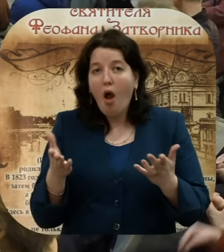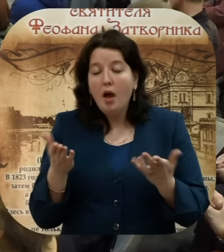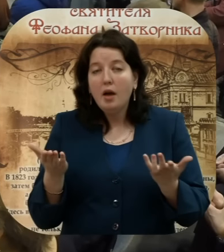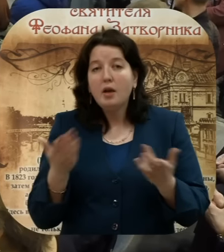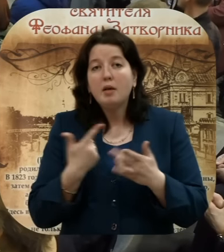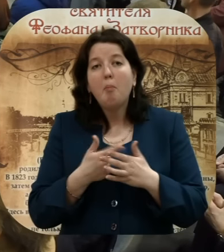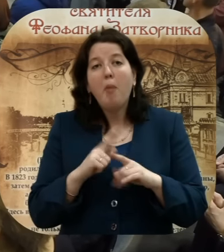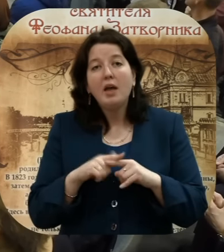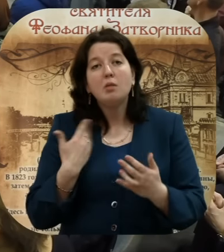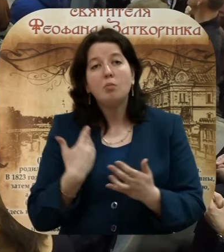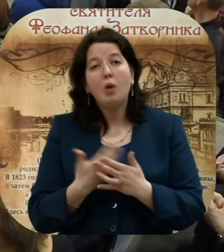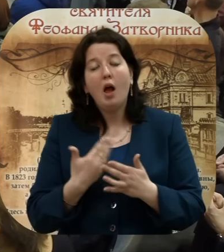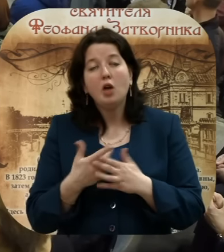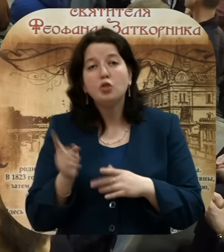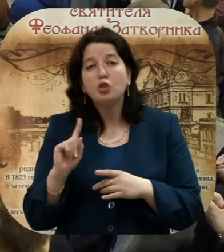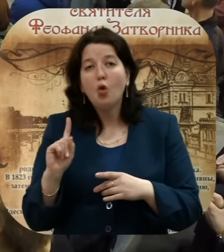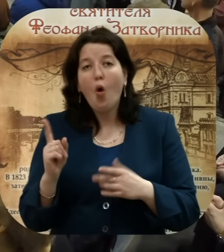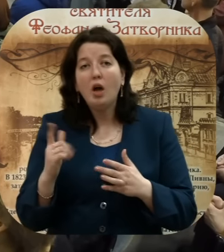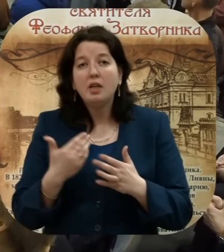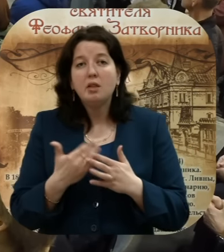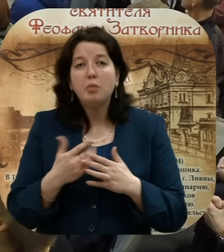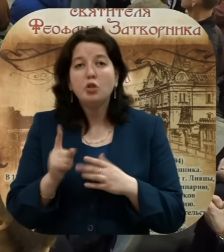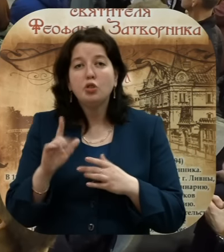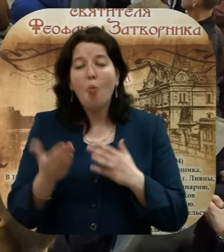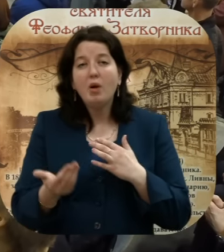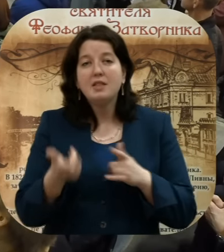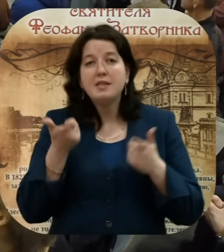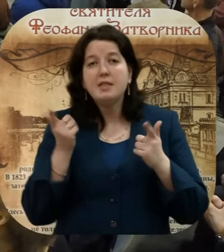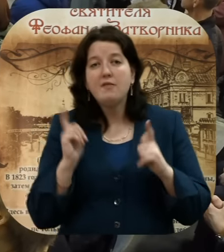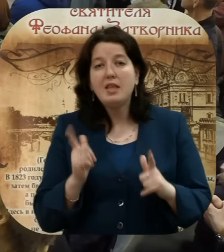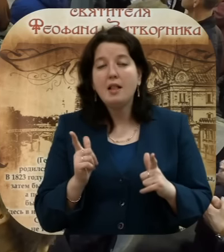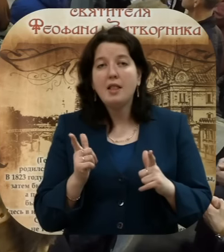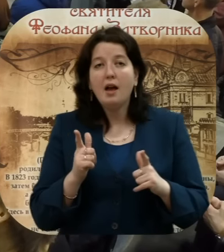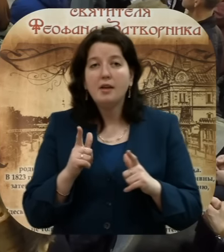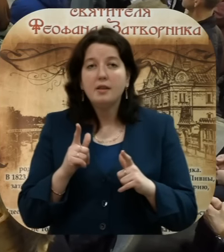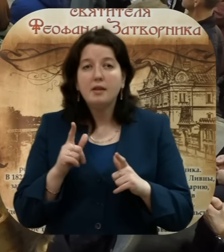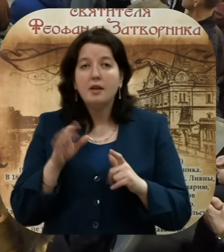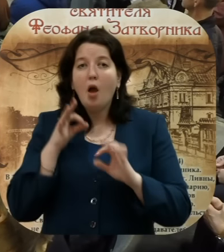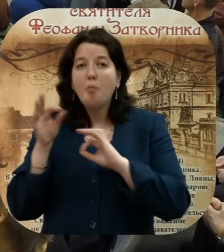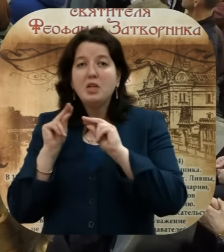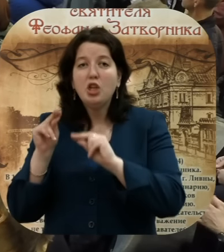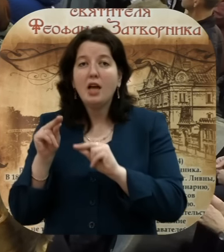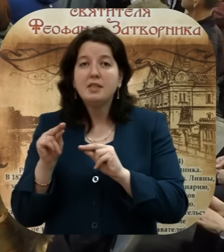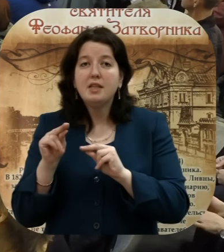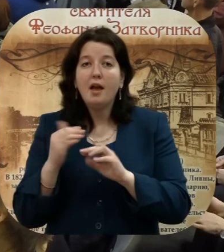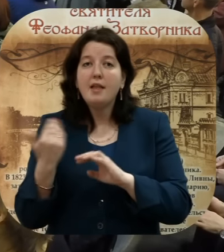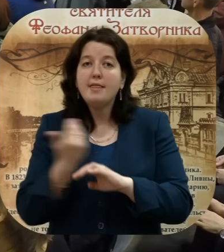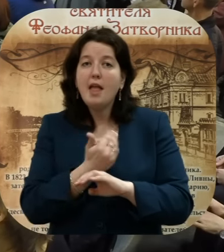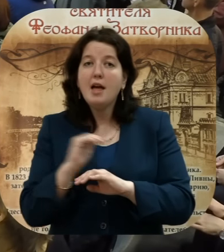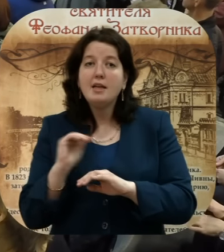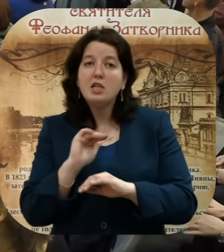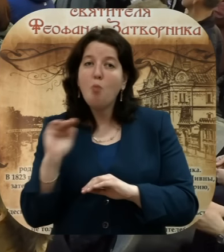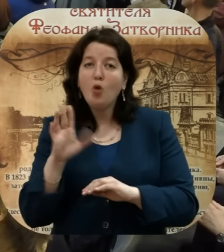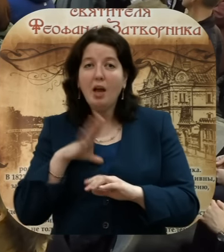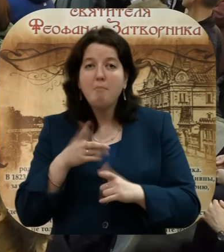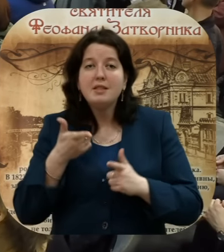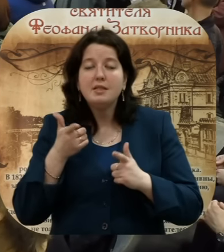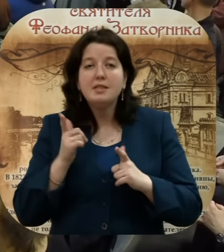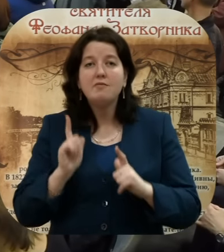полагаю, что для того, чтобы действительно причастие для ребенка было действительно вот